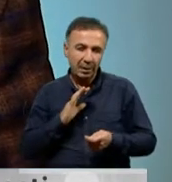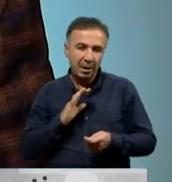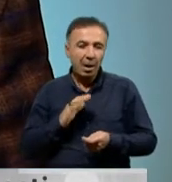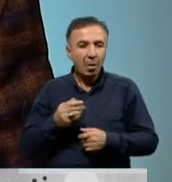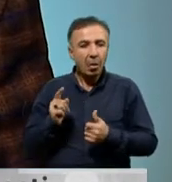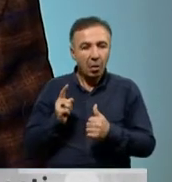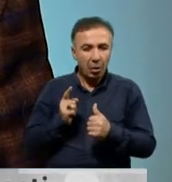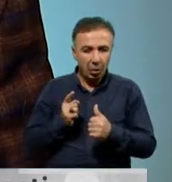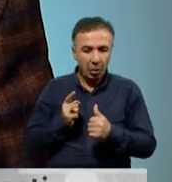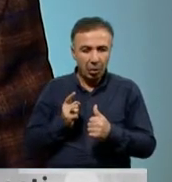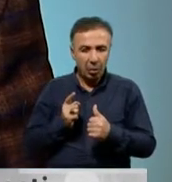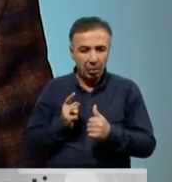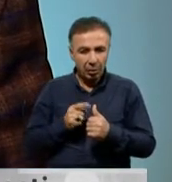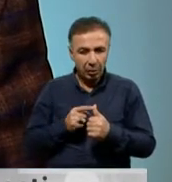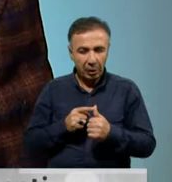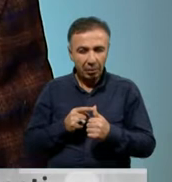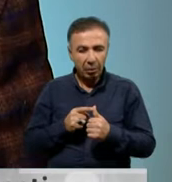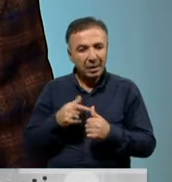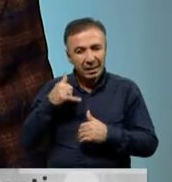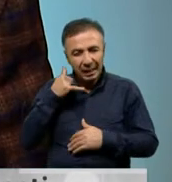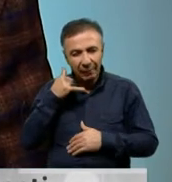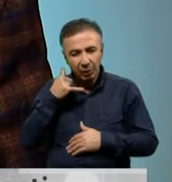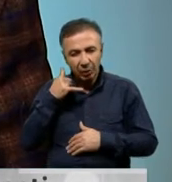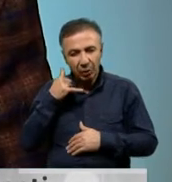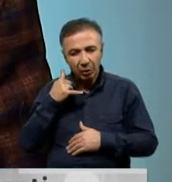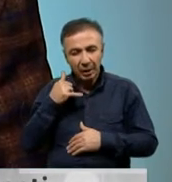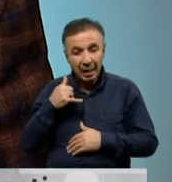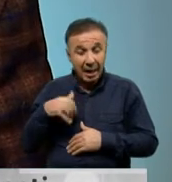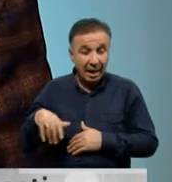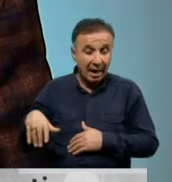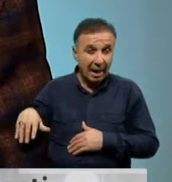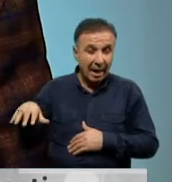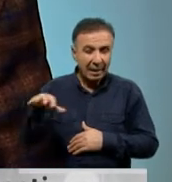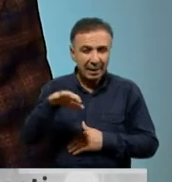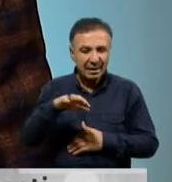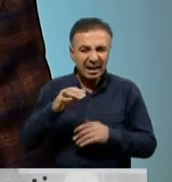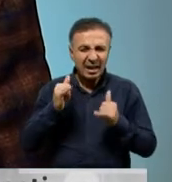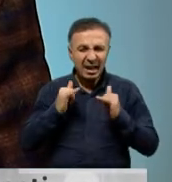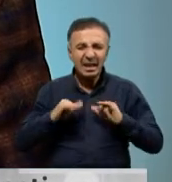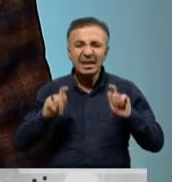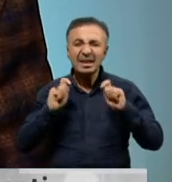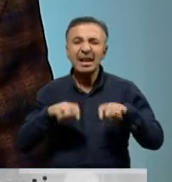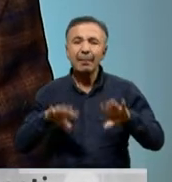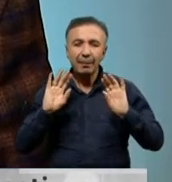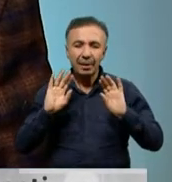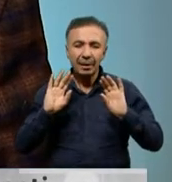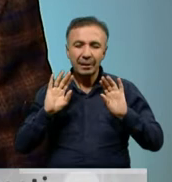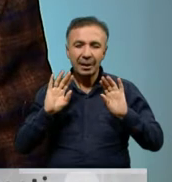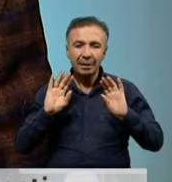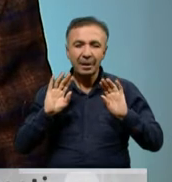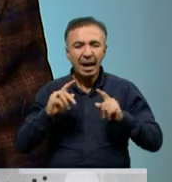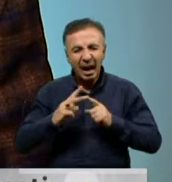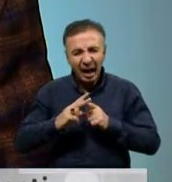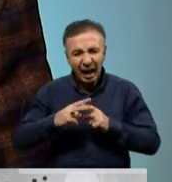Yani şöyle etrafı rahatsız etmeyecek tarzı namazda başka zamanlarda onu ayarlamak lazım fakat